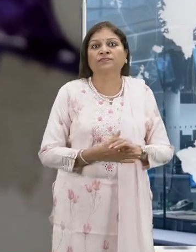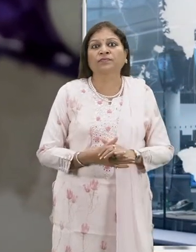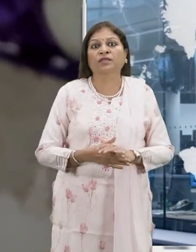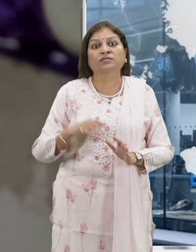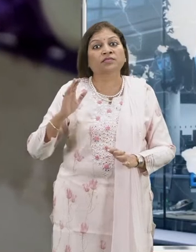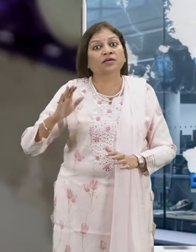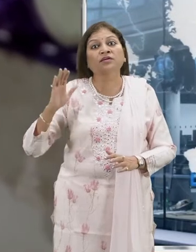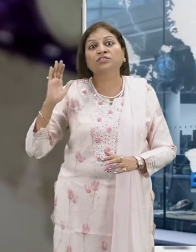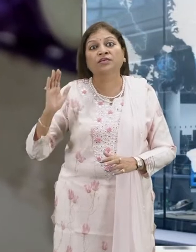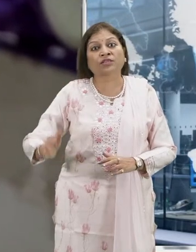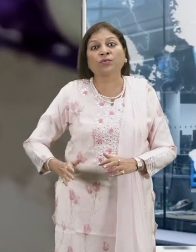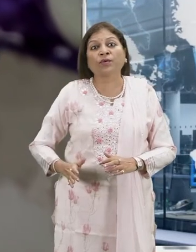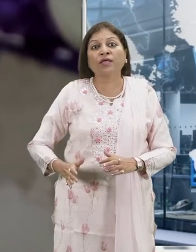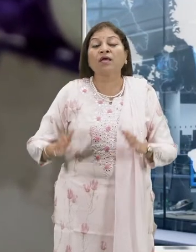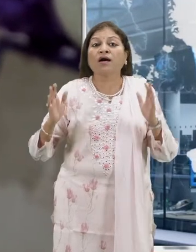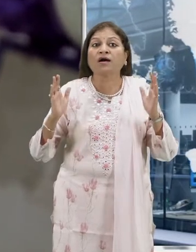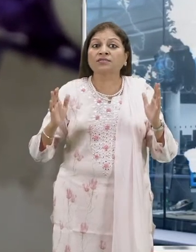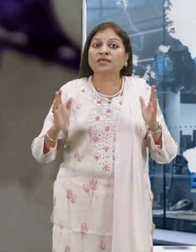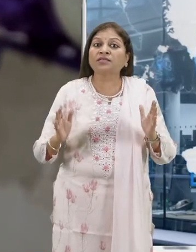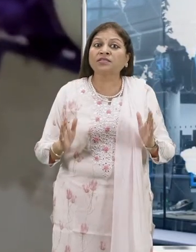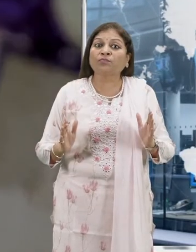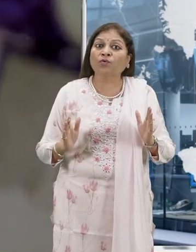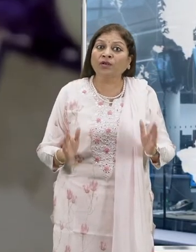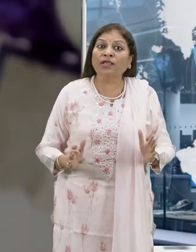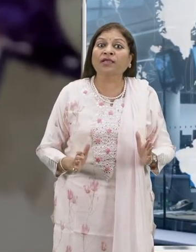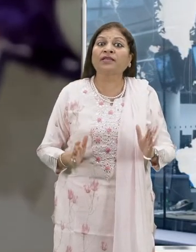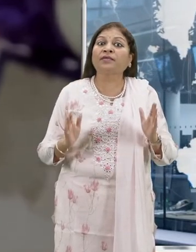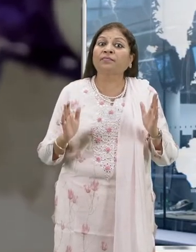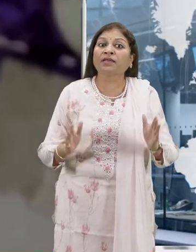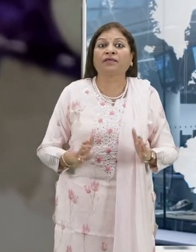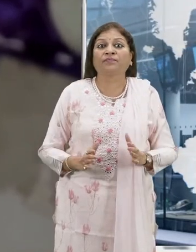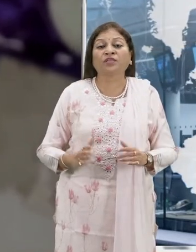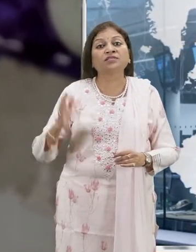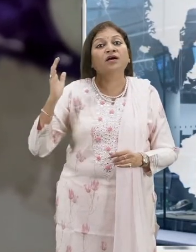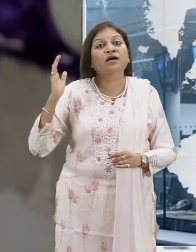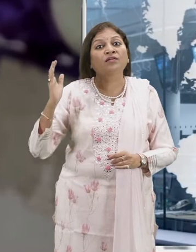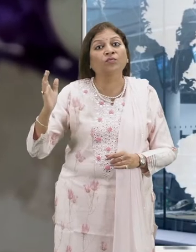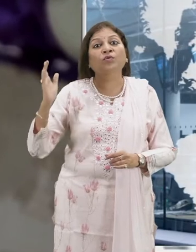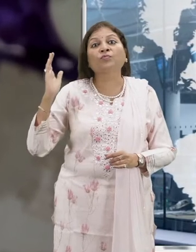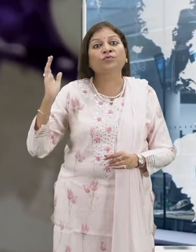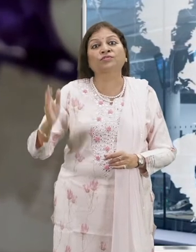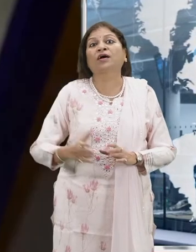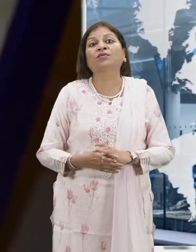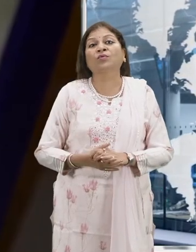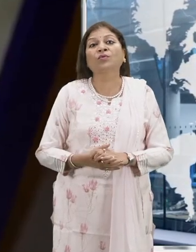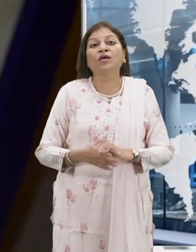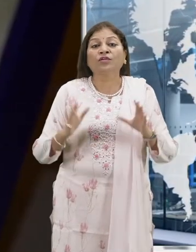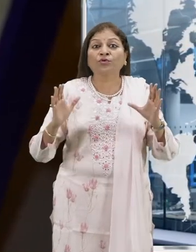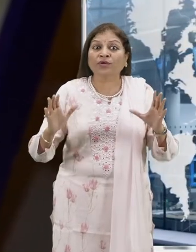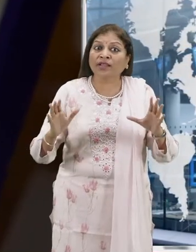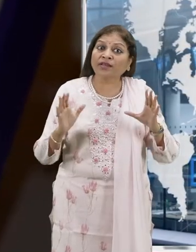बावजूद संघर्ष करते हुए आजादी से बोलने के लिए मिले इस अनमोल पुरस्कार